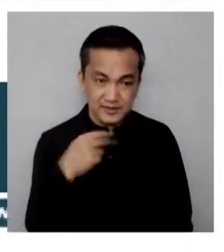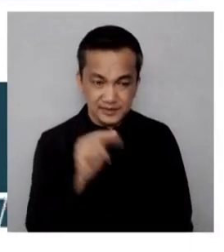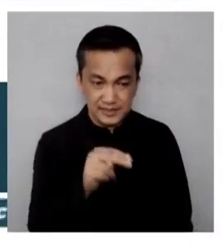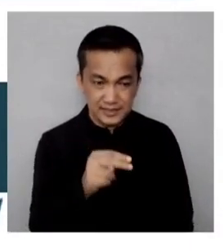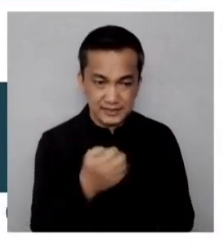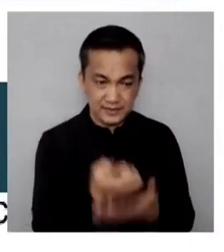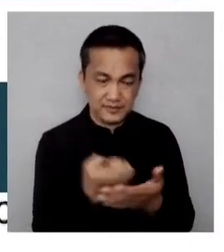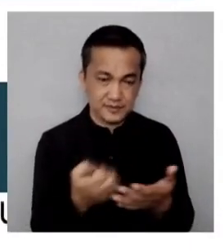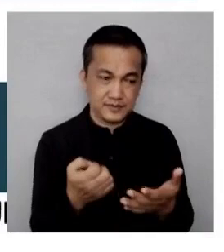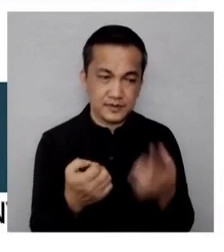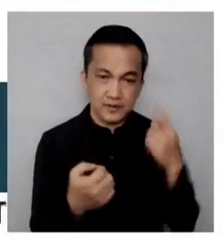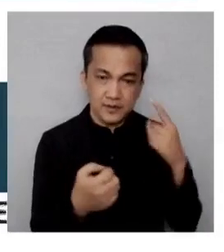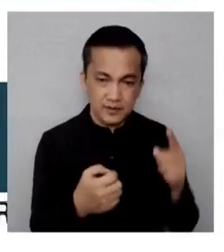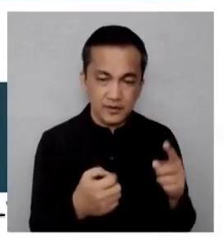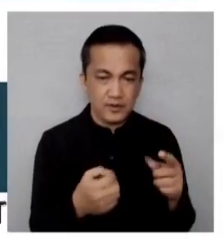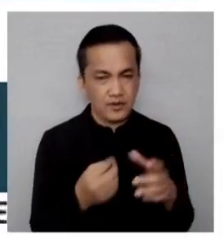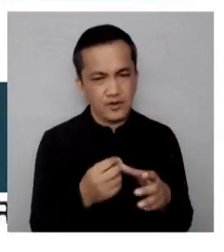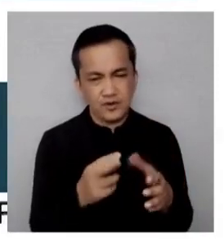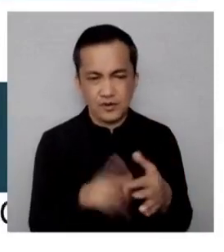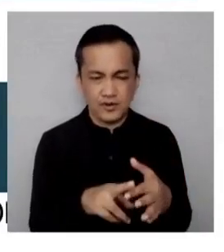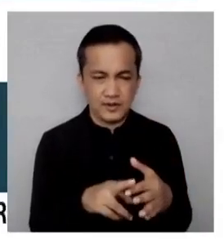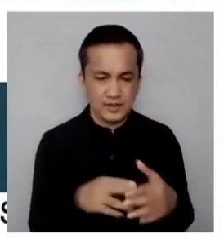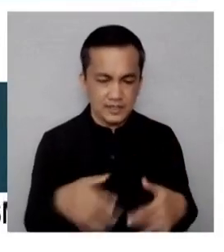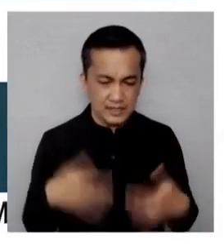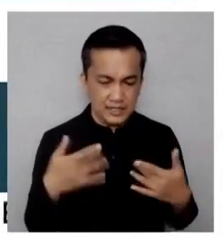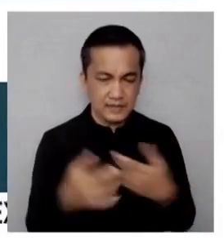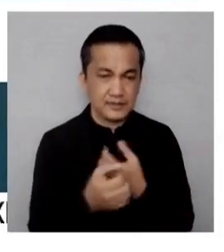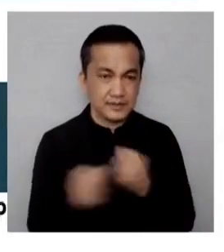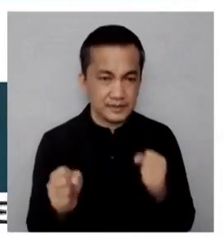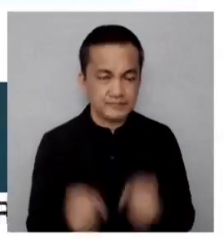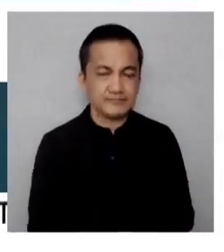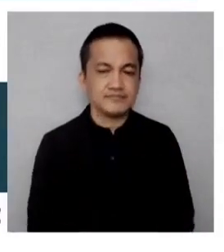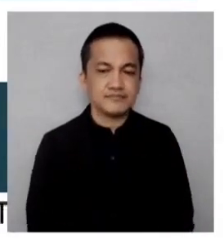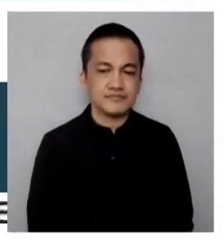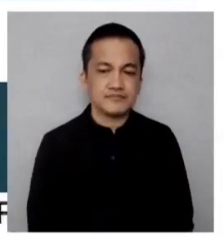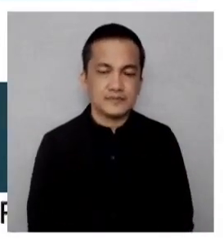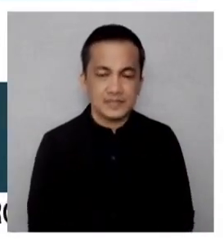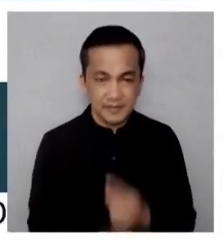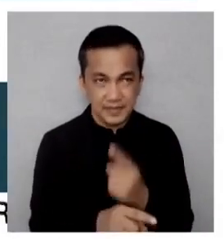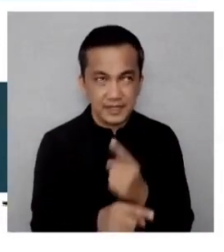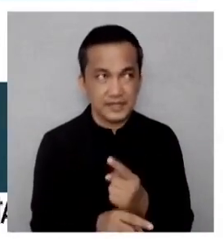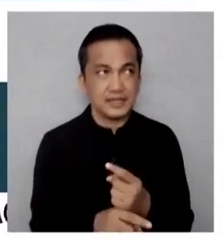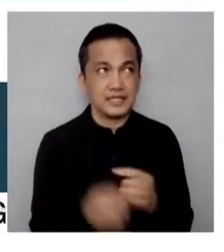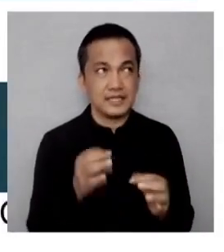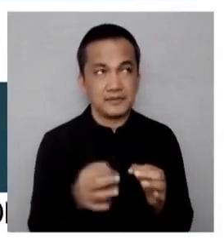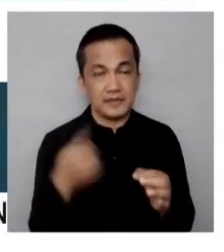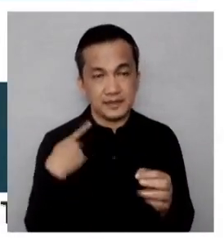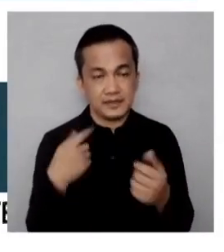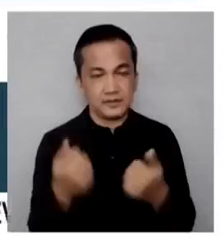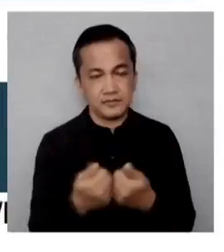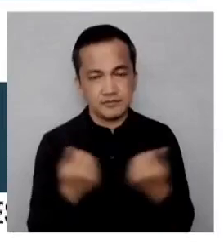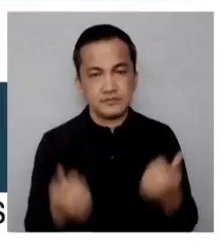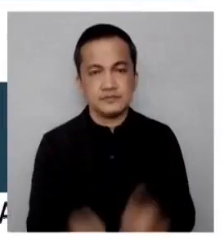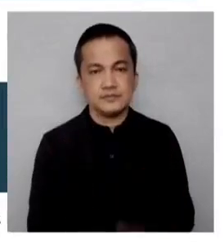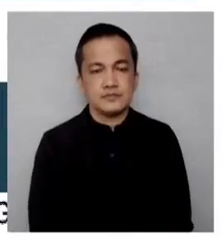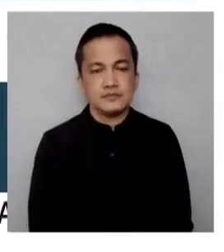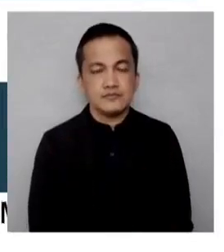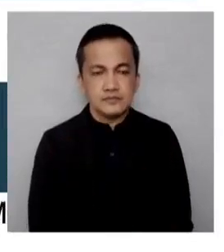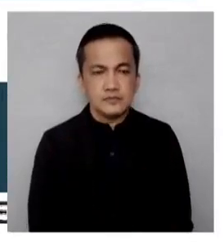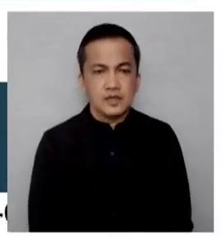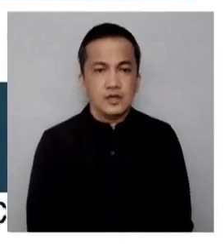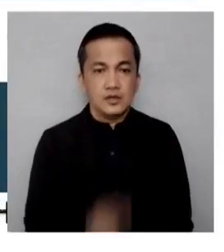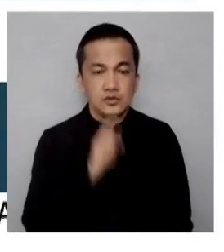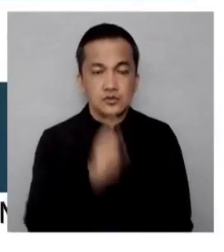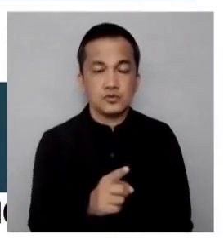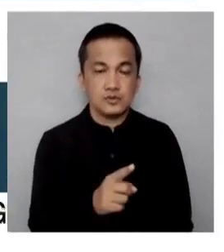equipment for life saving, 'di ba? Kung may mga aksidente. At talagang for sure tingin